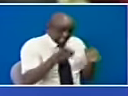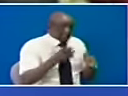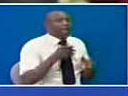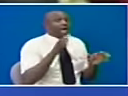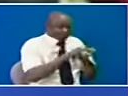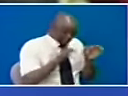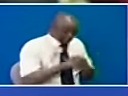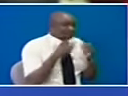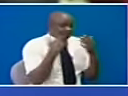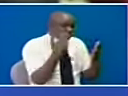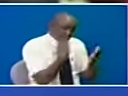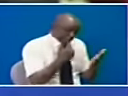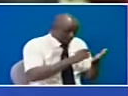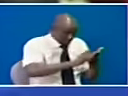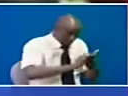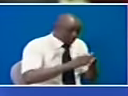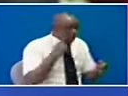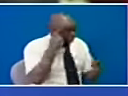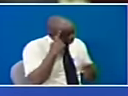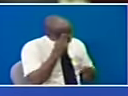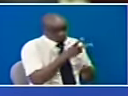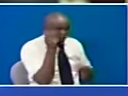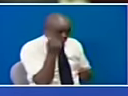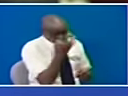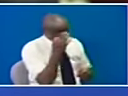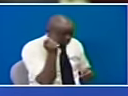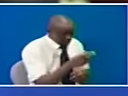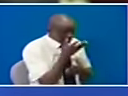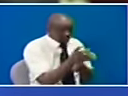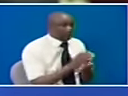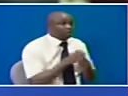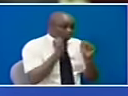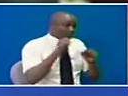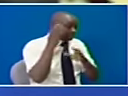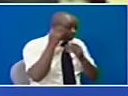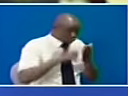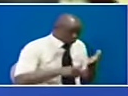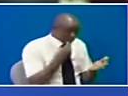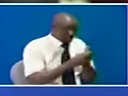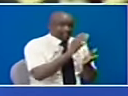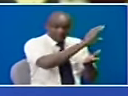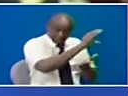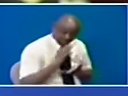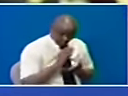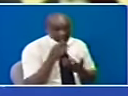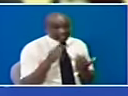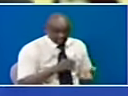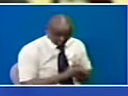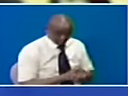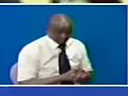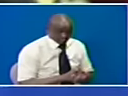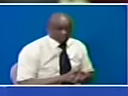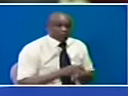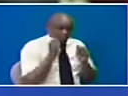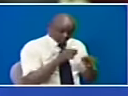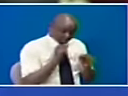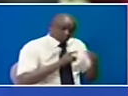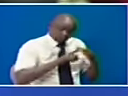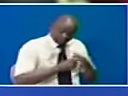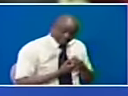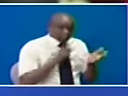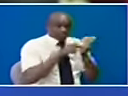kumalizia. Miezi miwili tatu hivi ijayo tunatarajia kwamba hizi hela zinaweza kuwa zimeingia ili waweze